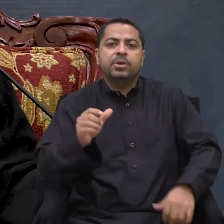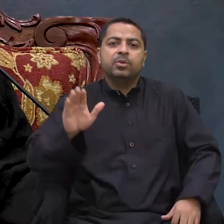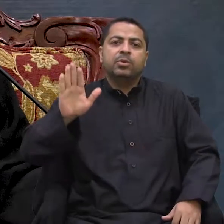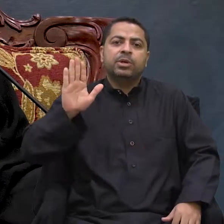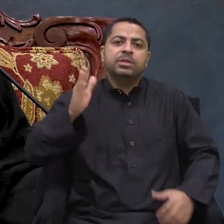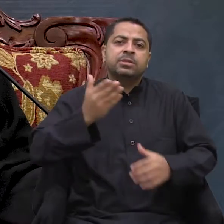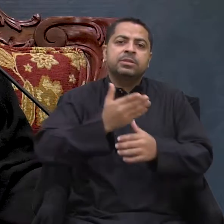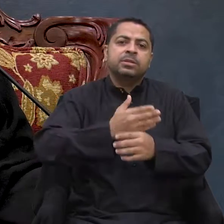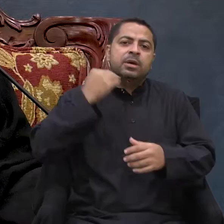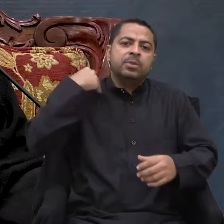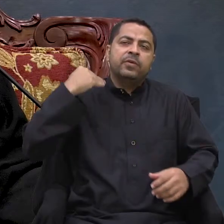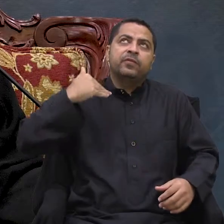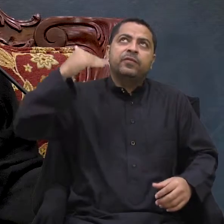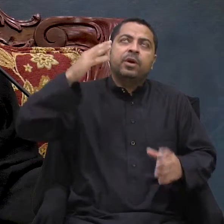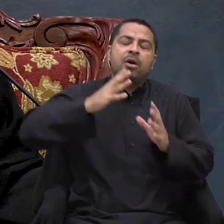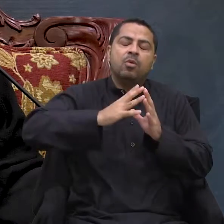فوزا